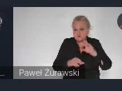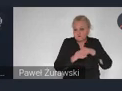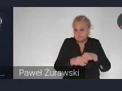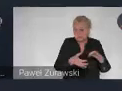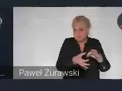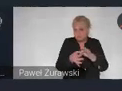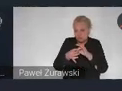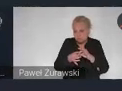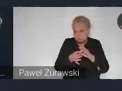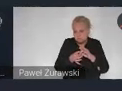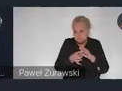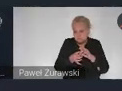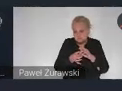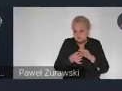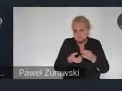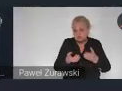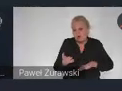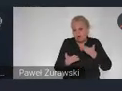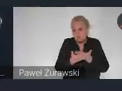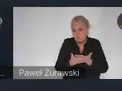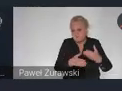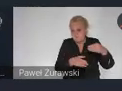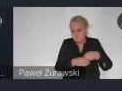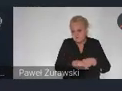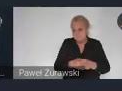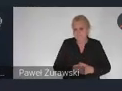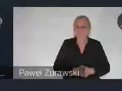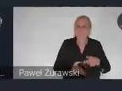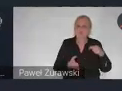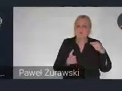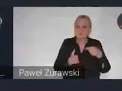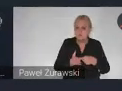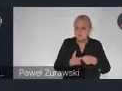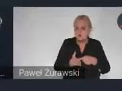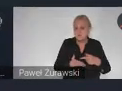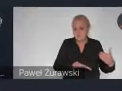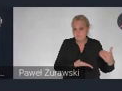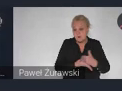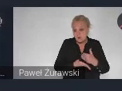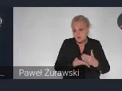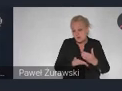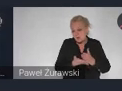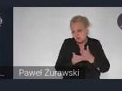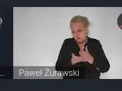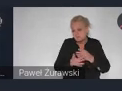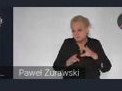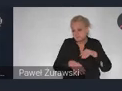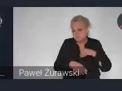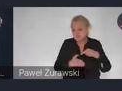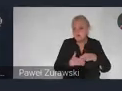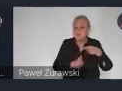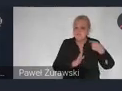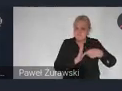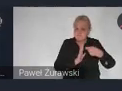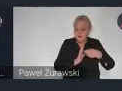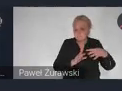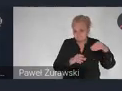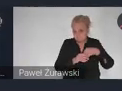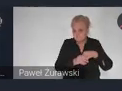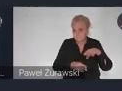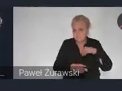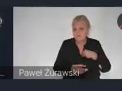z ze złożeniem oferty wówczas taką pomocą mogą być filmiki